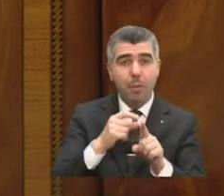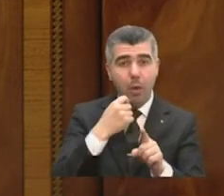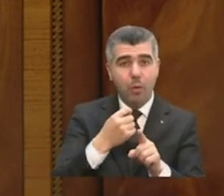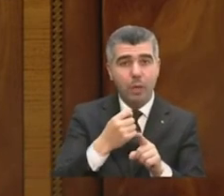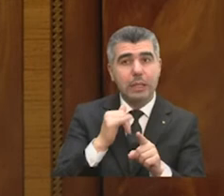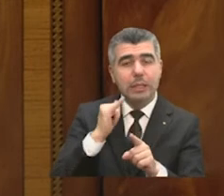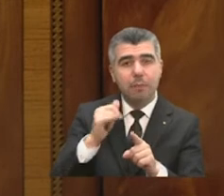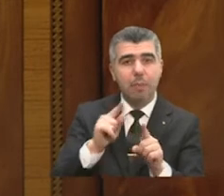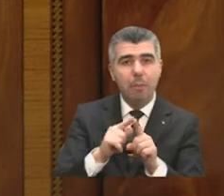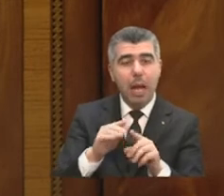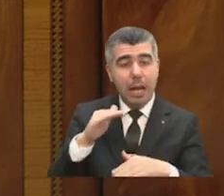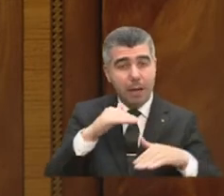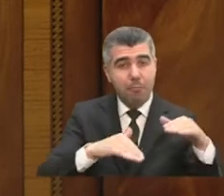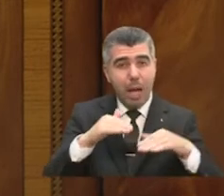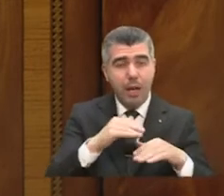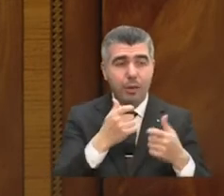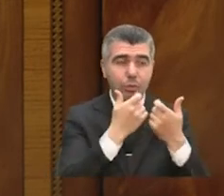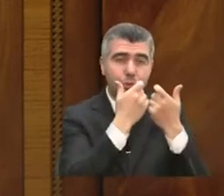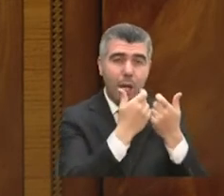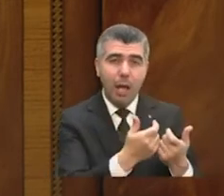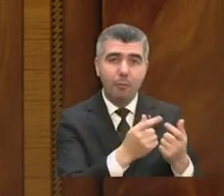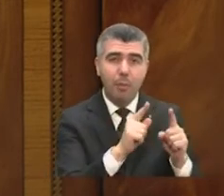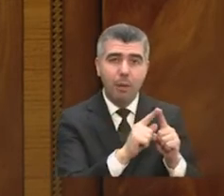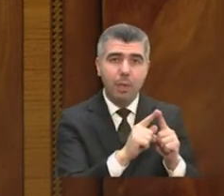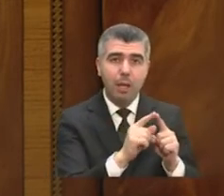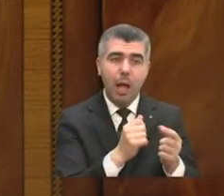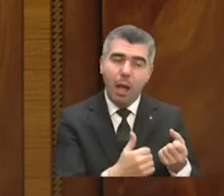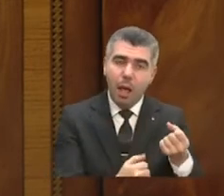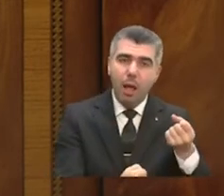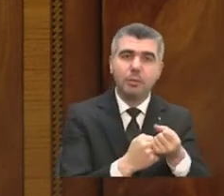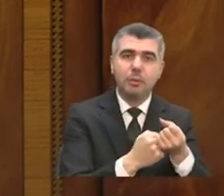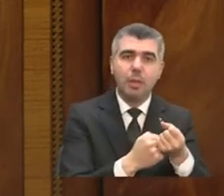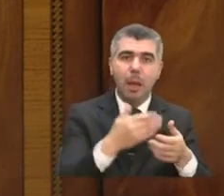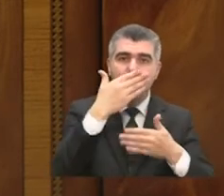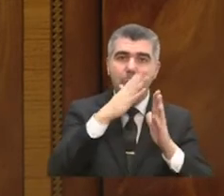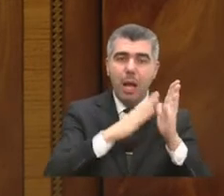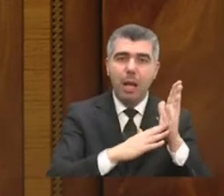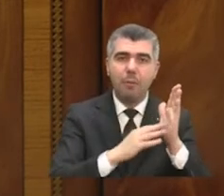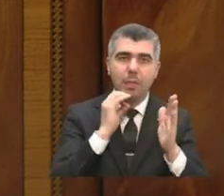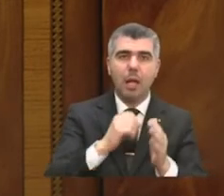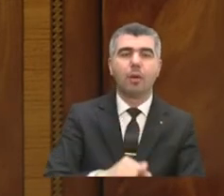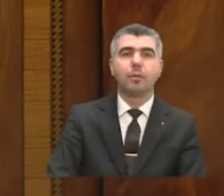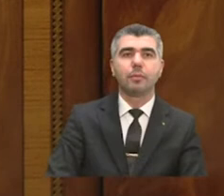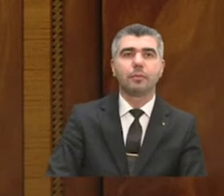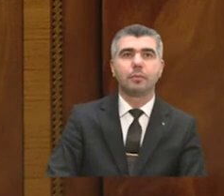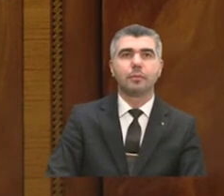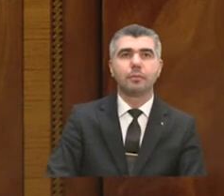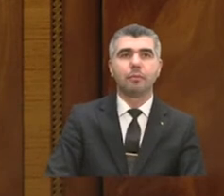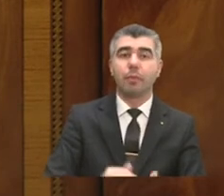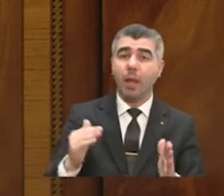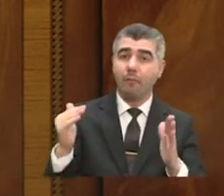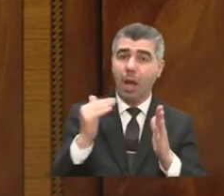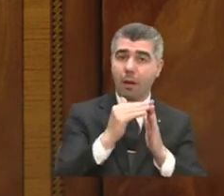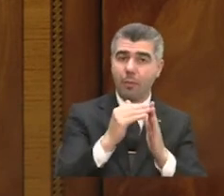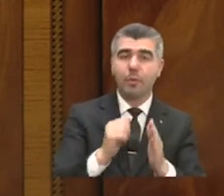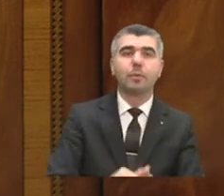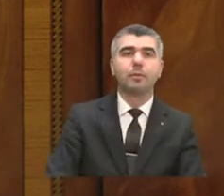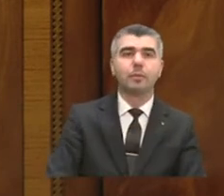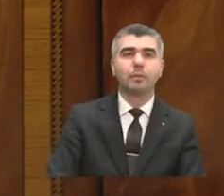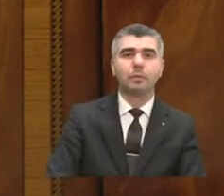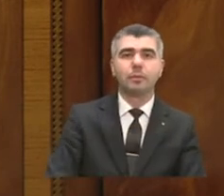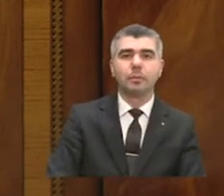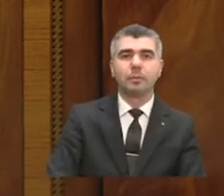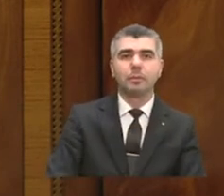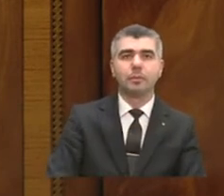force, notamment lorsqu'il s'agit de ce type de décision. En